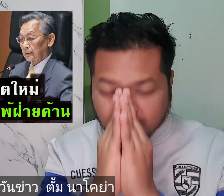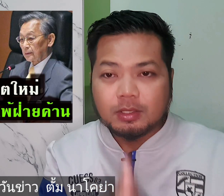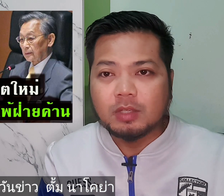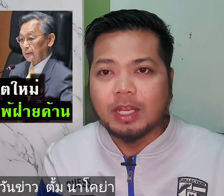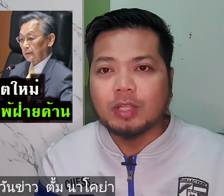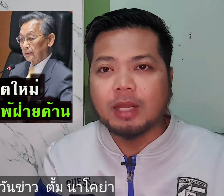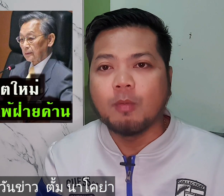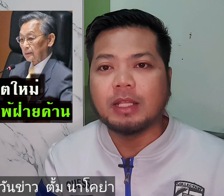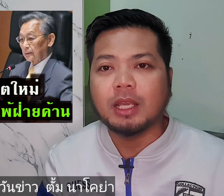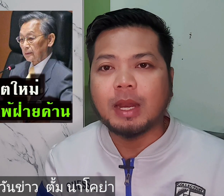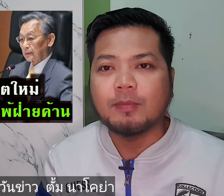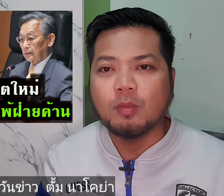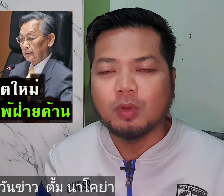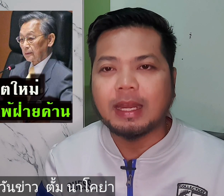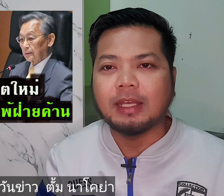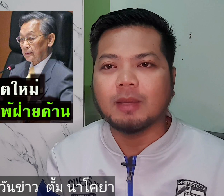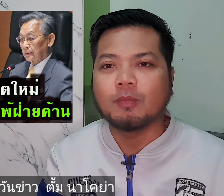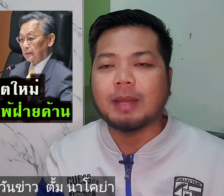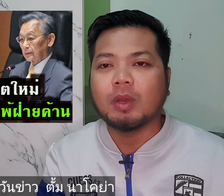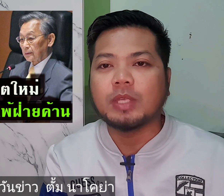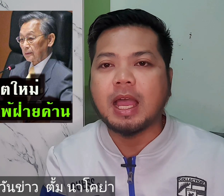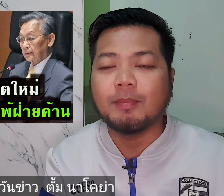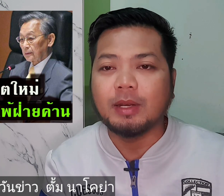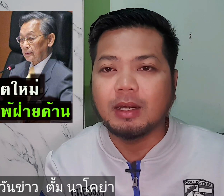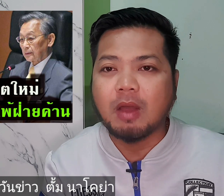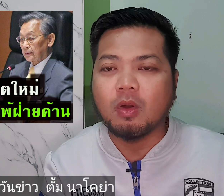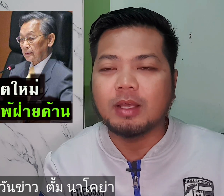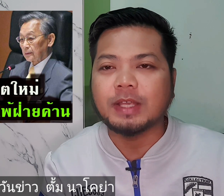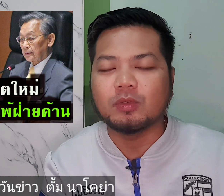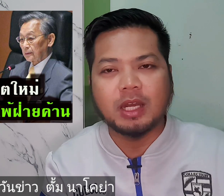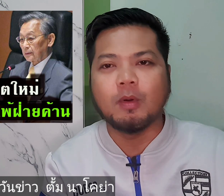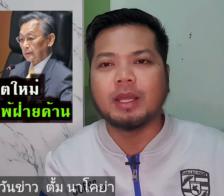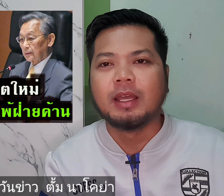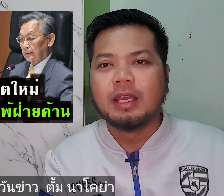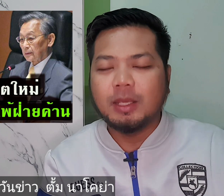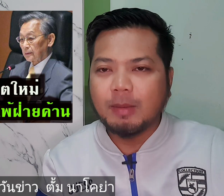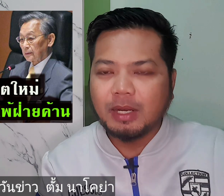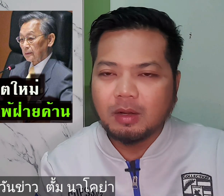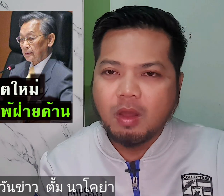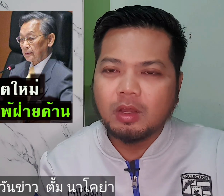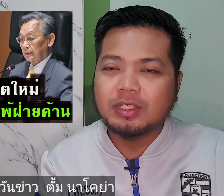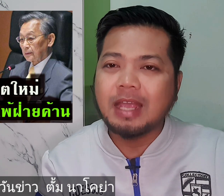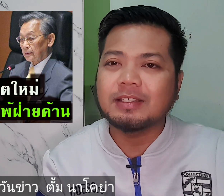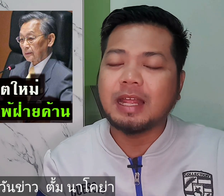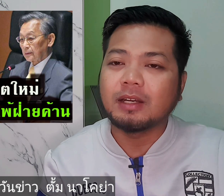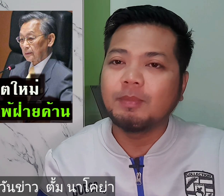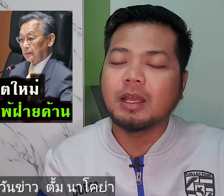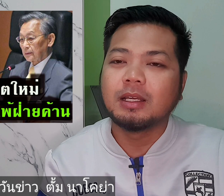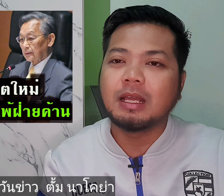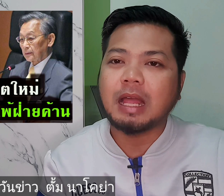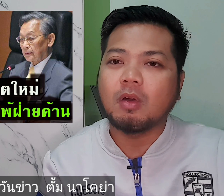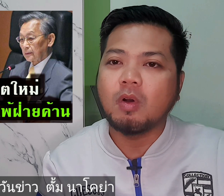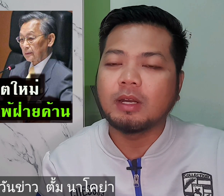สวัสดีครับสวัสดีทุกท่านครับผมนะฮะที่กำลังรับชมอยู่ในขณะนี้กับผมตั้มนาโคย่าอัปเดตเรื่องราวของกระแสโซเชียลครับผมนะที่เป็นประเด็นร้อนแล้วก็แชร์กันสนั่นค